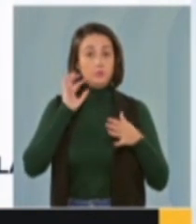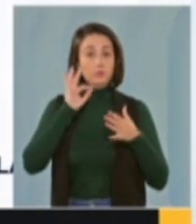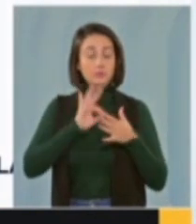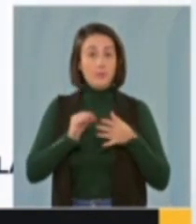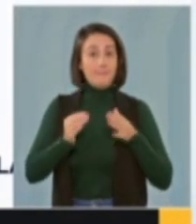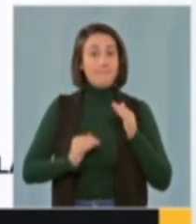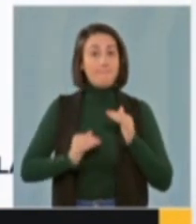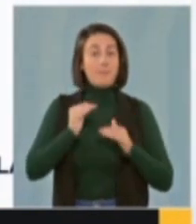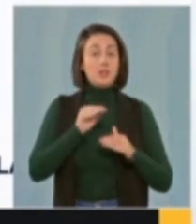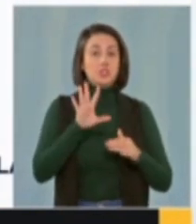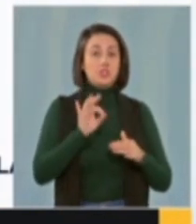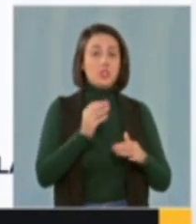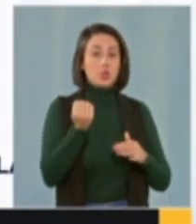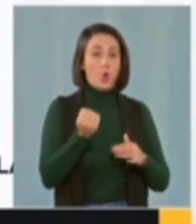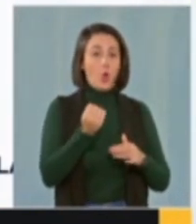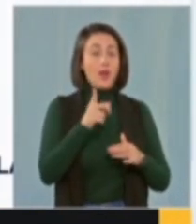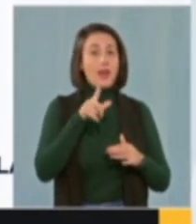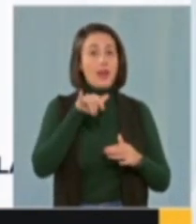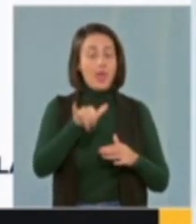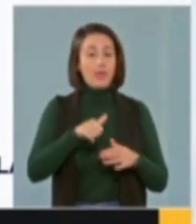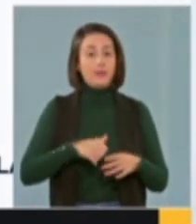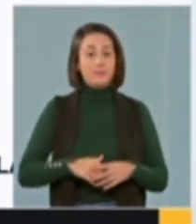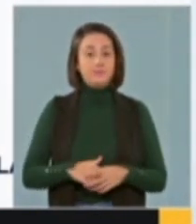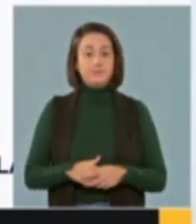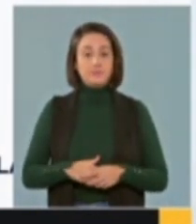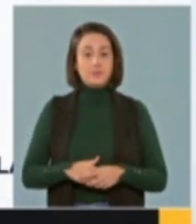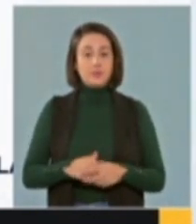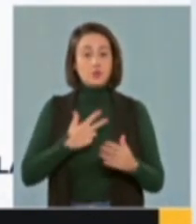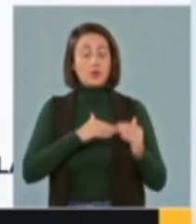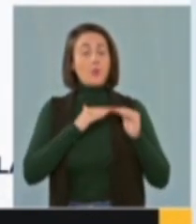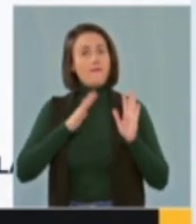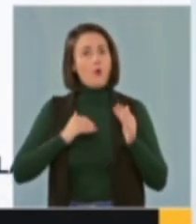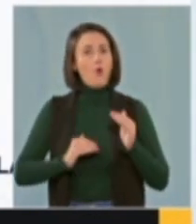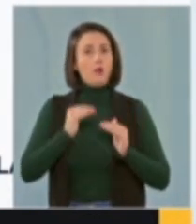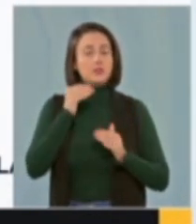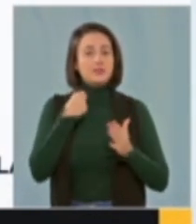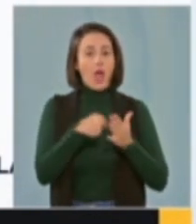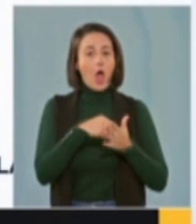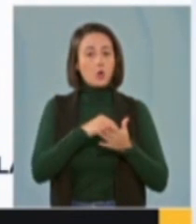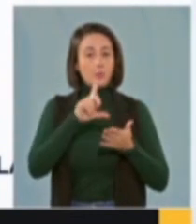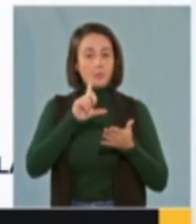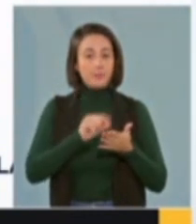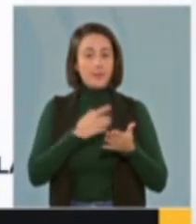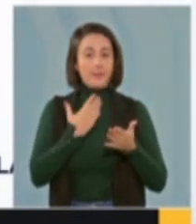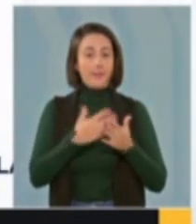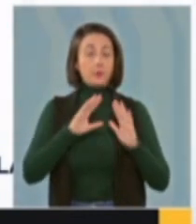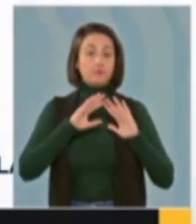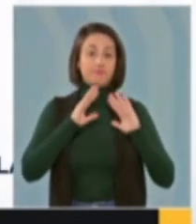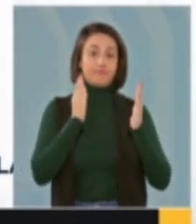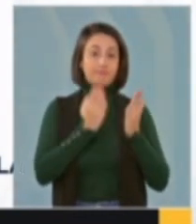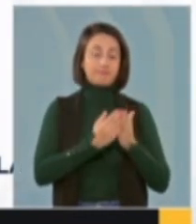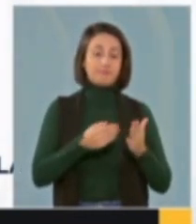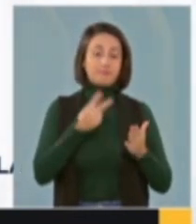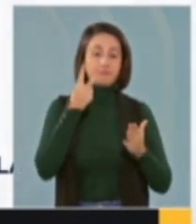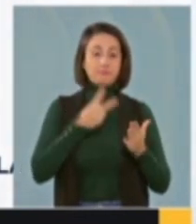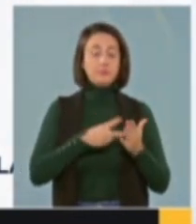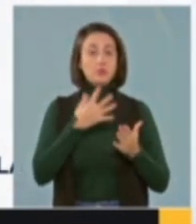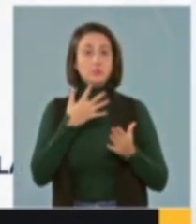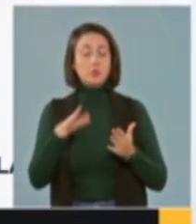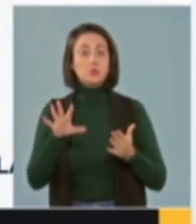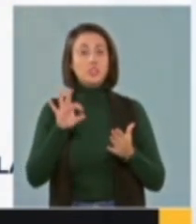O mărire de doar 59 RON si din PSD vor și creșterea salariului minim pentru studii generale până la 2000